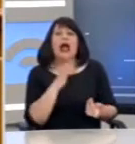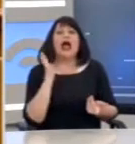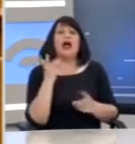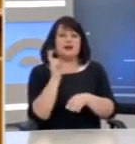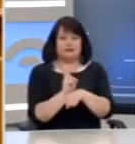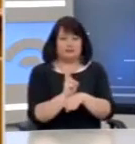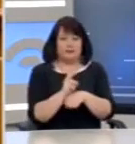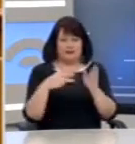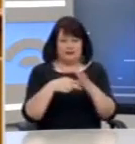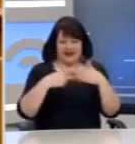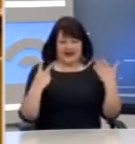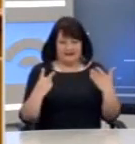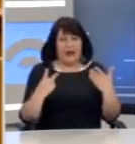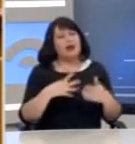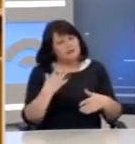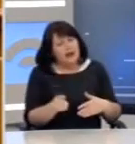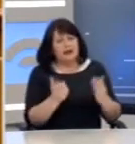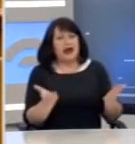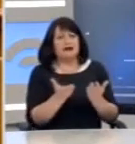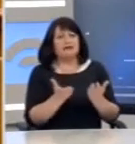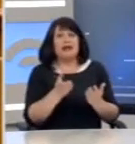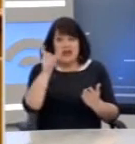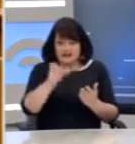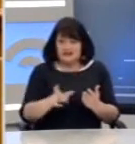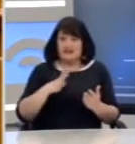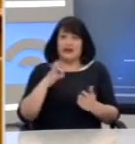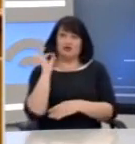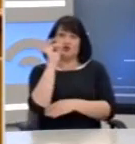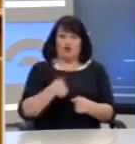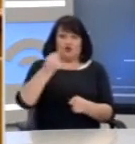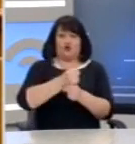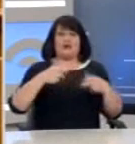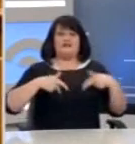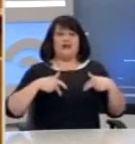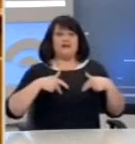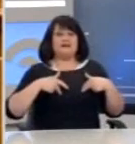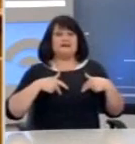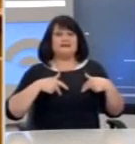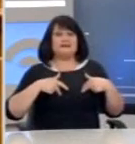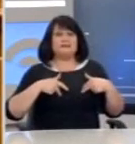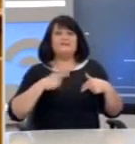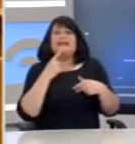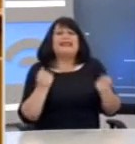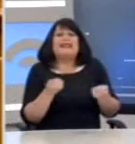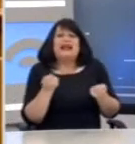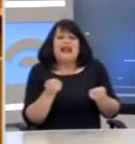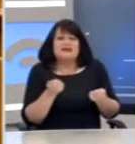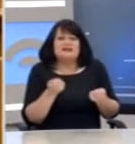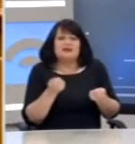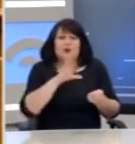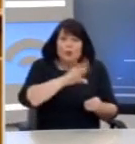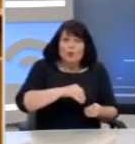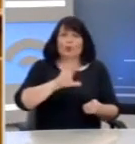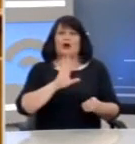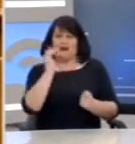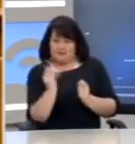το 2017, ακούστε το, γιατί θέλετε να κυβερνήσετε. Ακόμα και αν υπάρχει, θα κάνετε one-off τη μείωση του έμφυα, θα